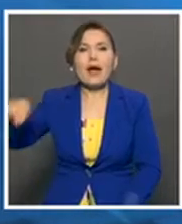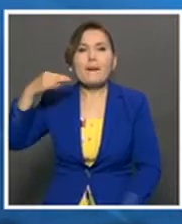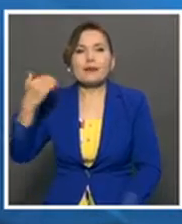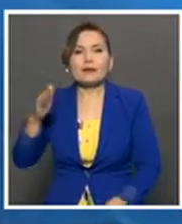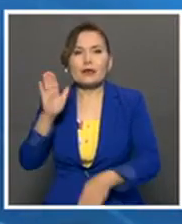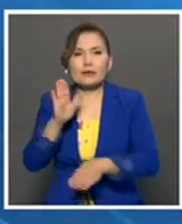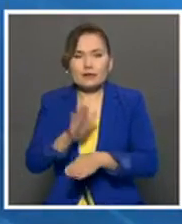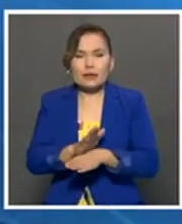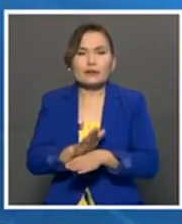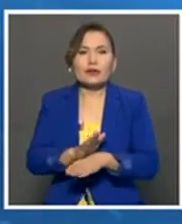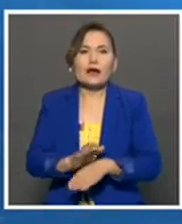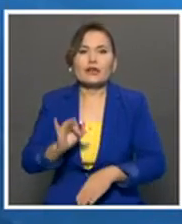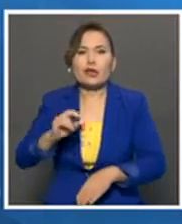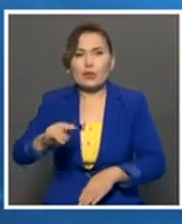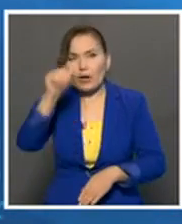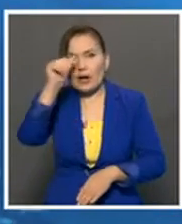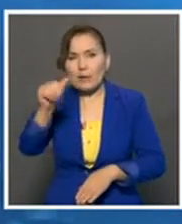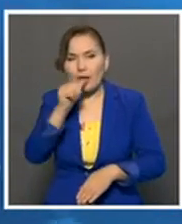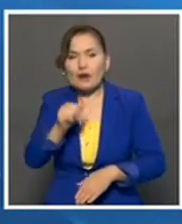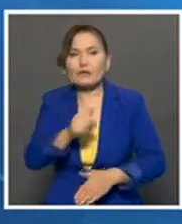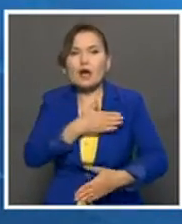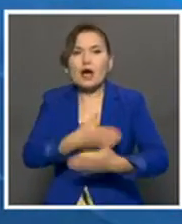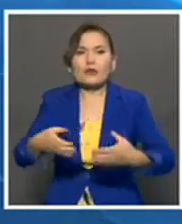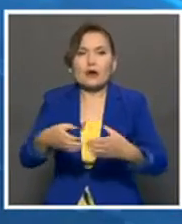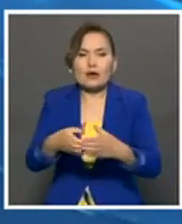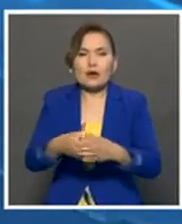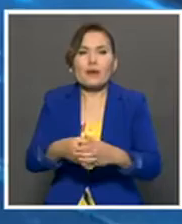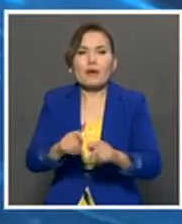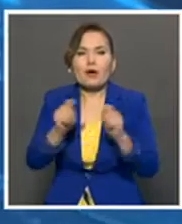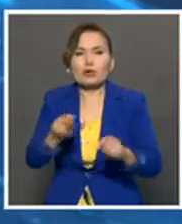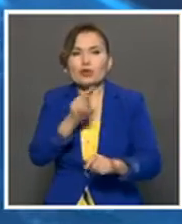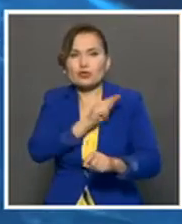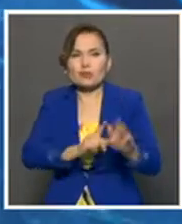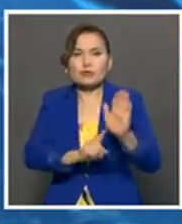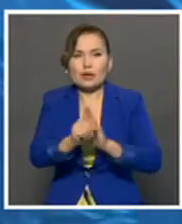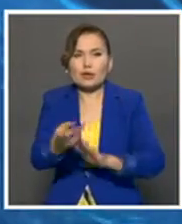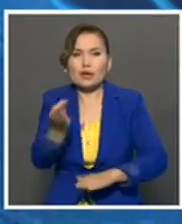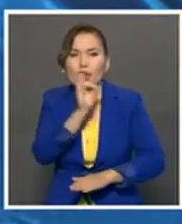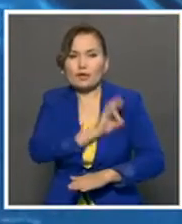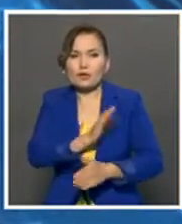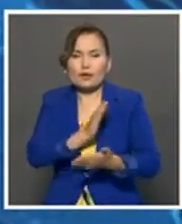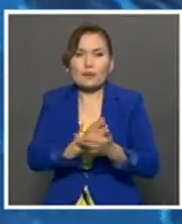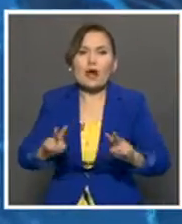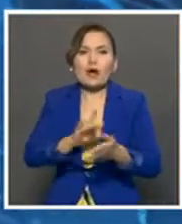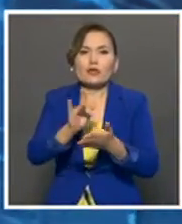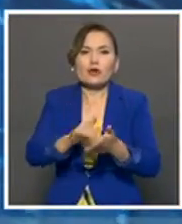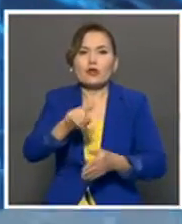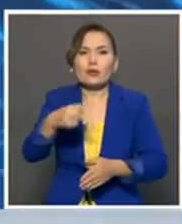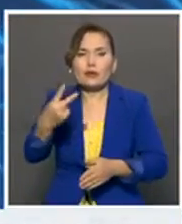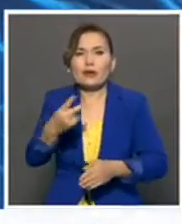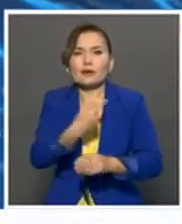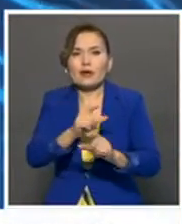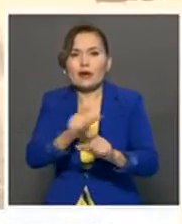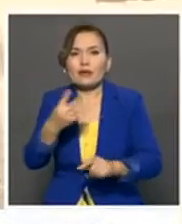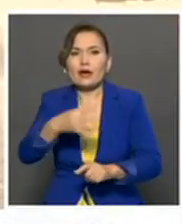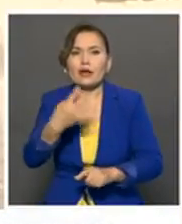президент тапсырмасына сай шілде айының басында құрылған мобильді бригадалар жұмысы нәтижесін беріп жатыр. Мәселен, Елордадағы нөмірі 2-ші емханада